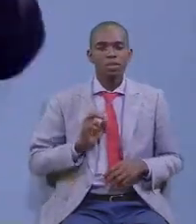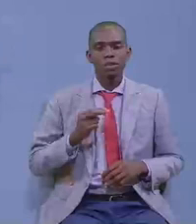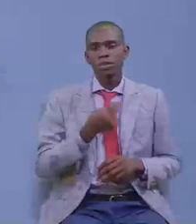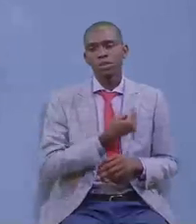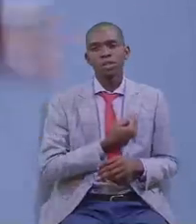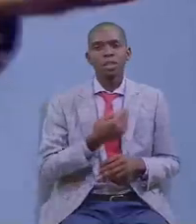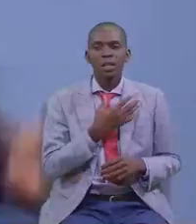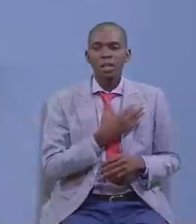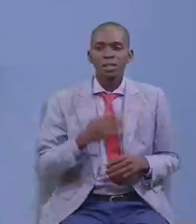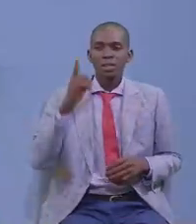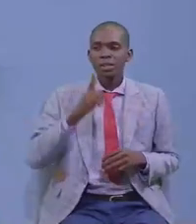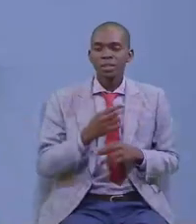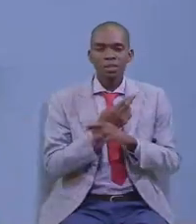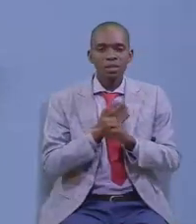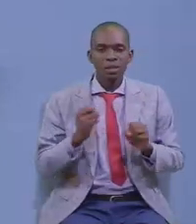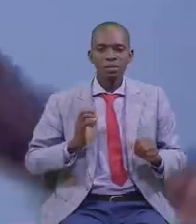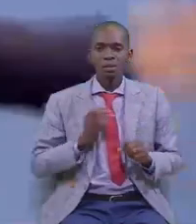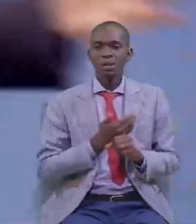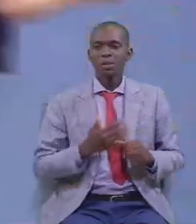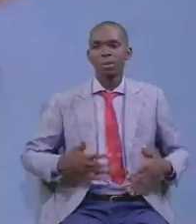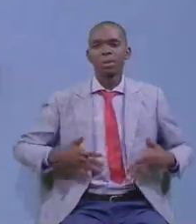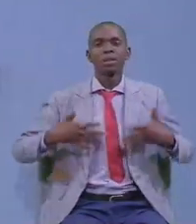Il rachète nos vies